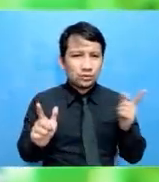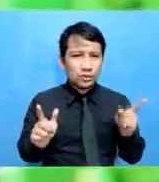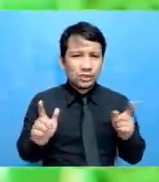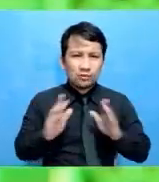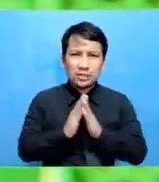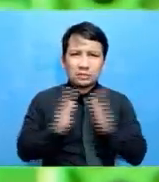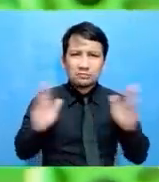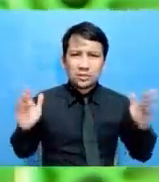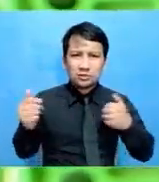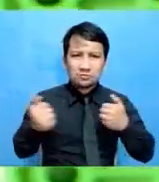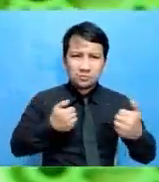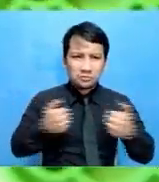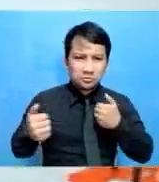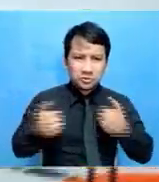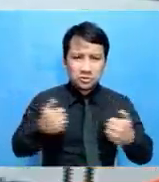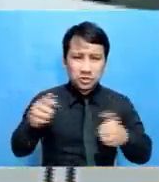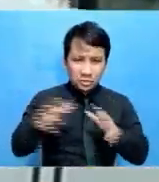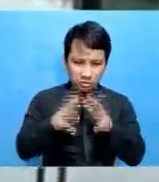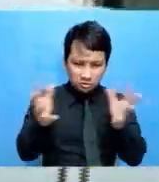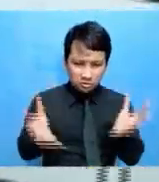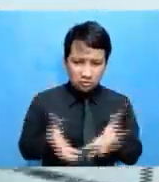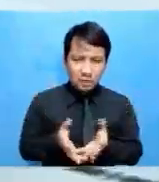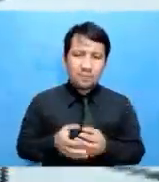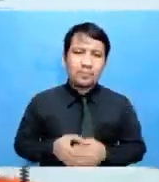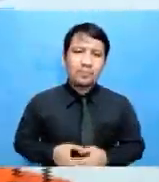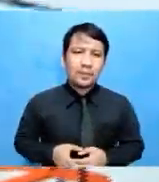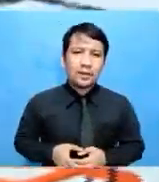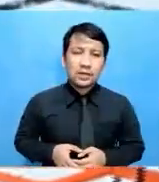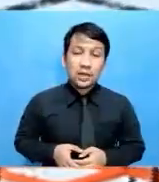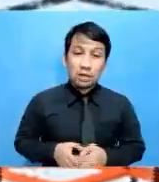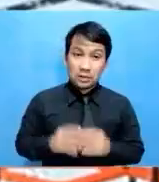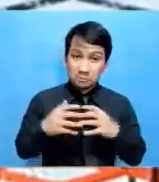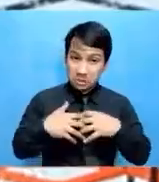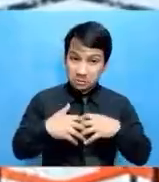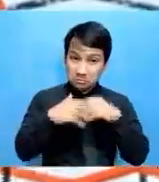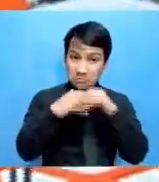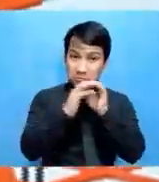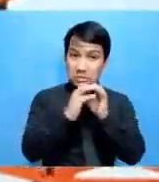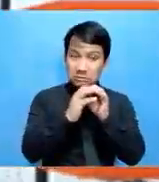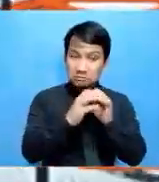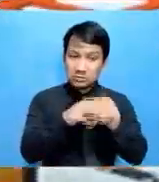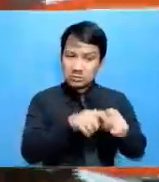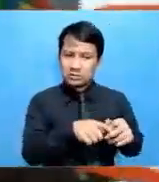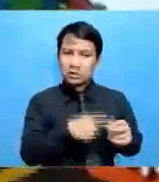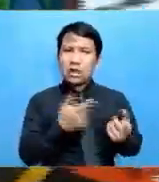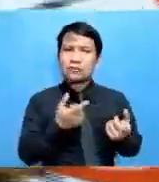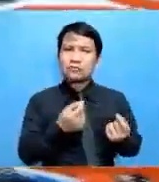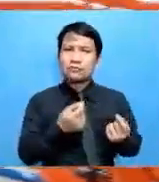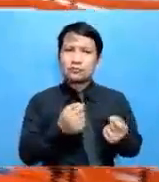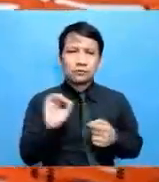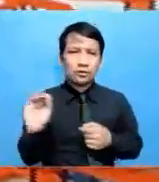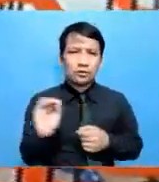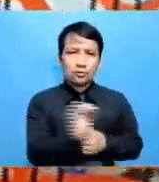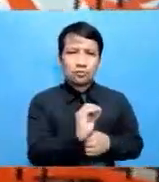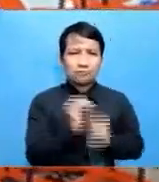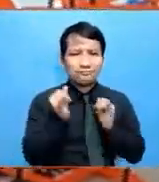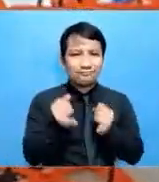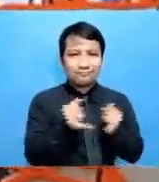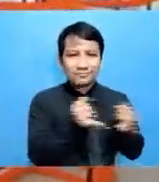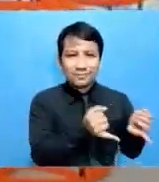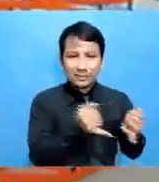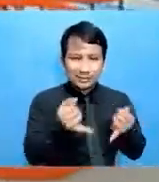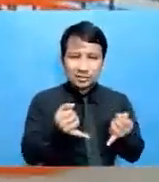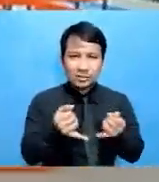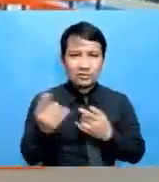robotics competition sa buong mundo. Bukod sa pagbuo, ang mga WizKids din ang nagpo-program ng mga robots habang ina-apply